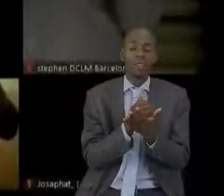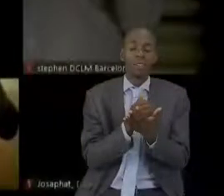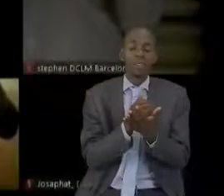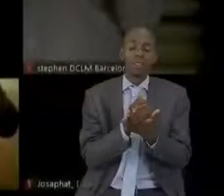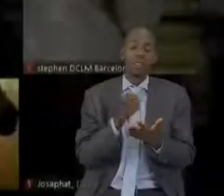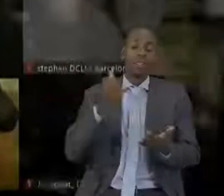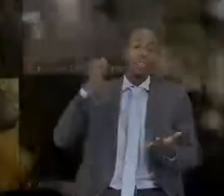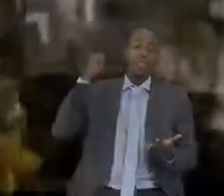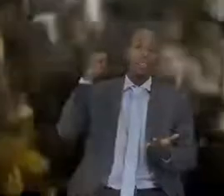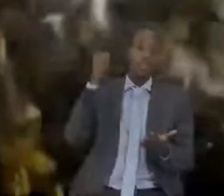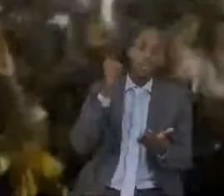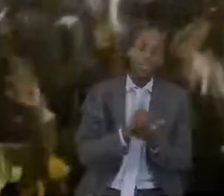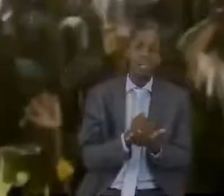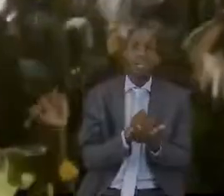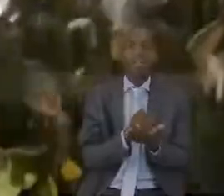Amen.